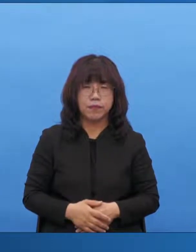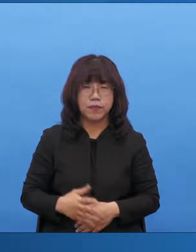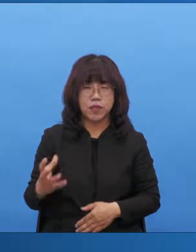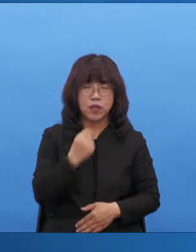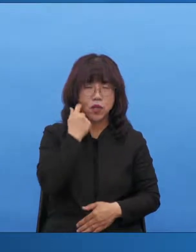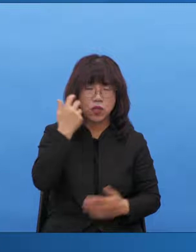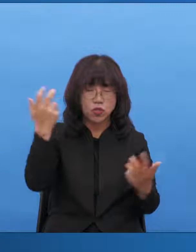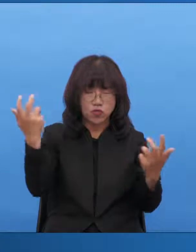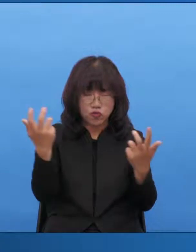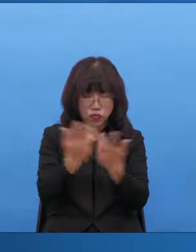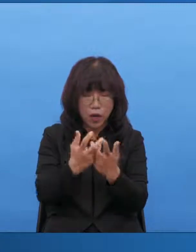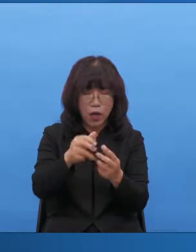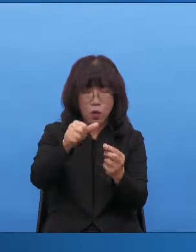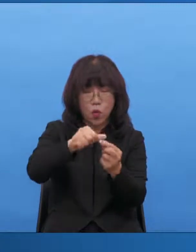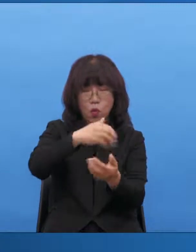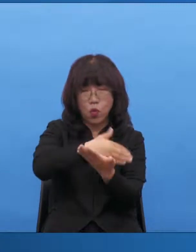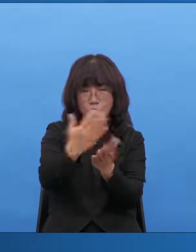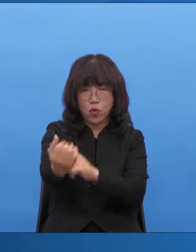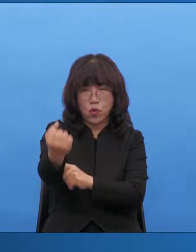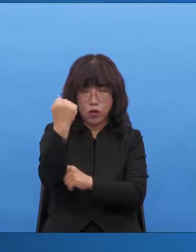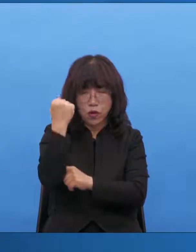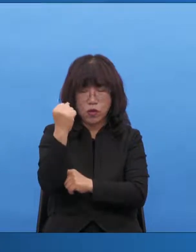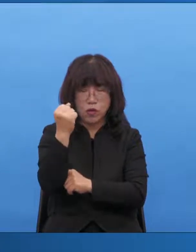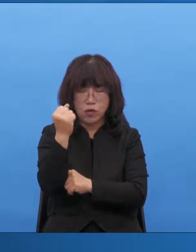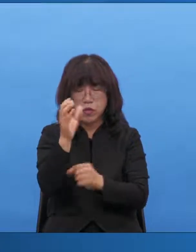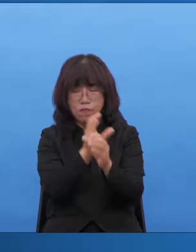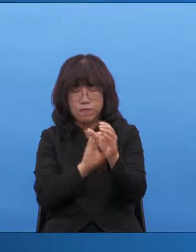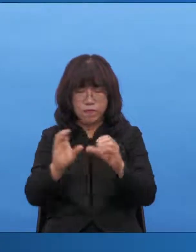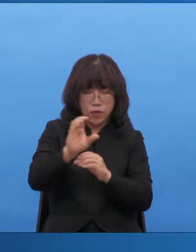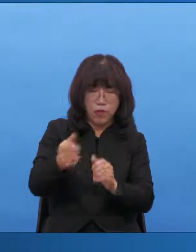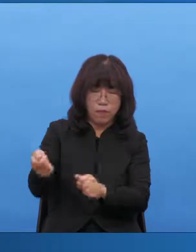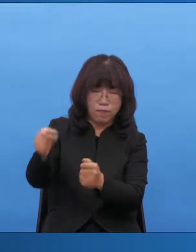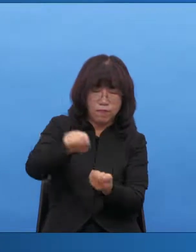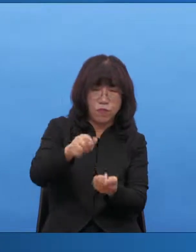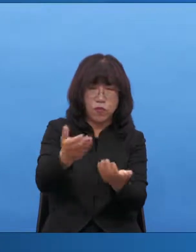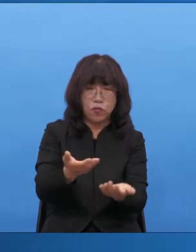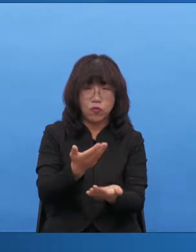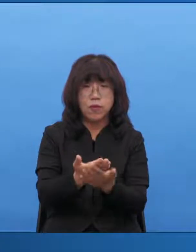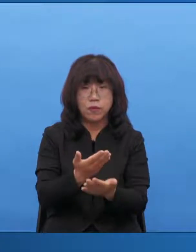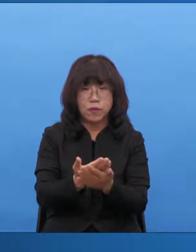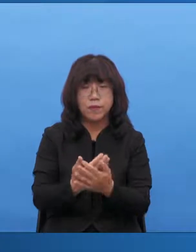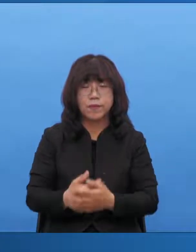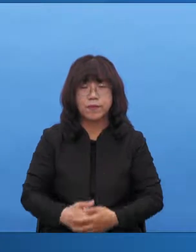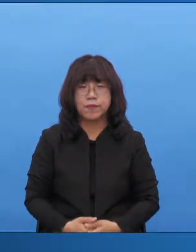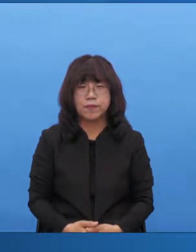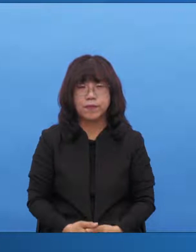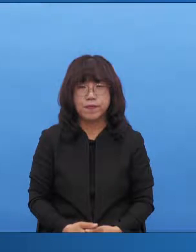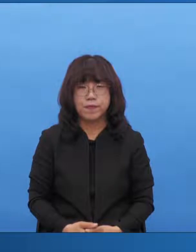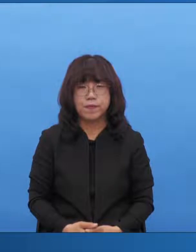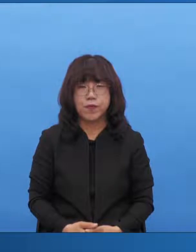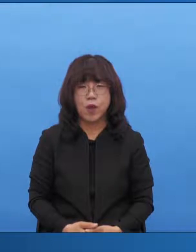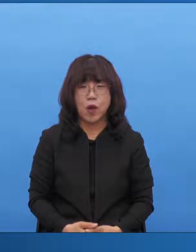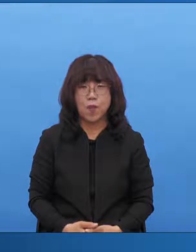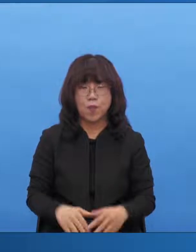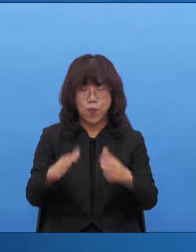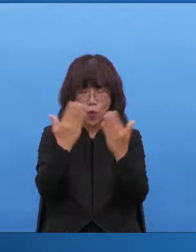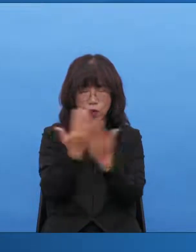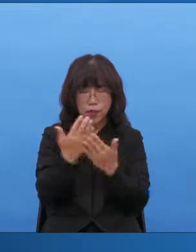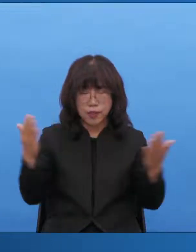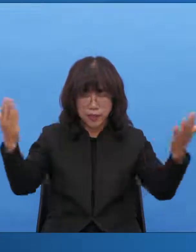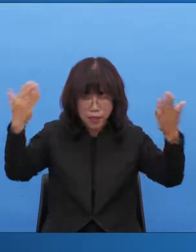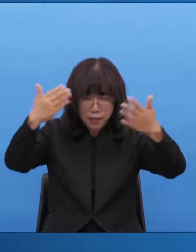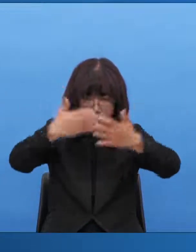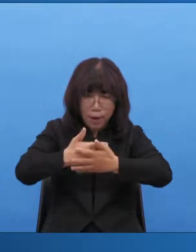au révérend Luc Onsou qui nous relaie ta parole maintenant. Que toutes les forces des